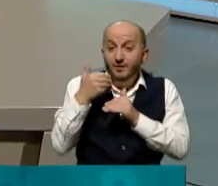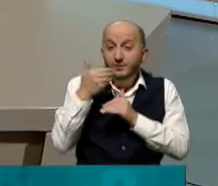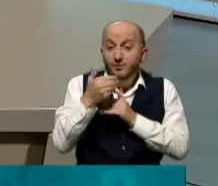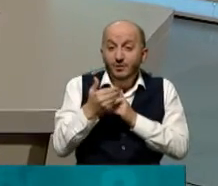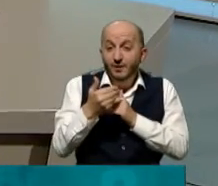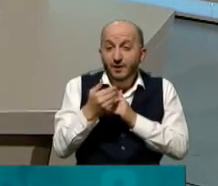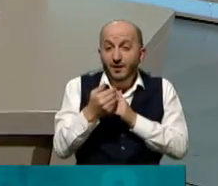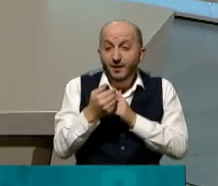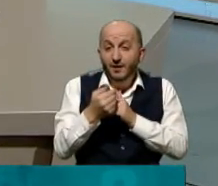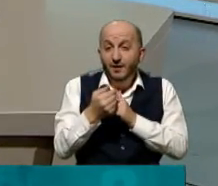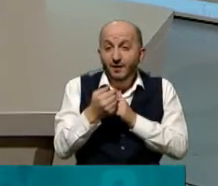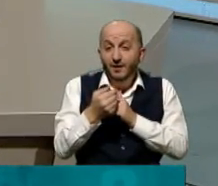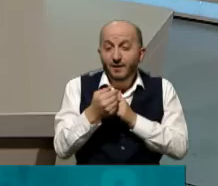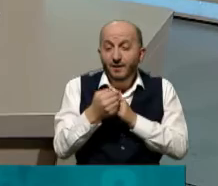de